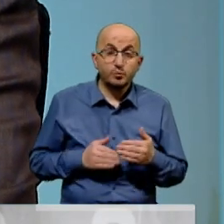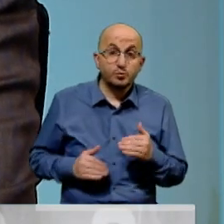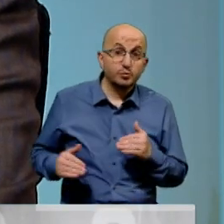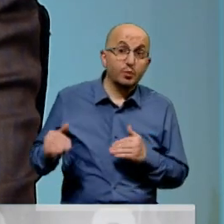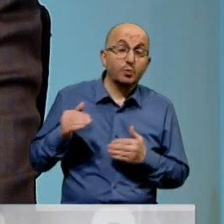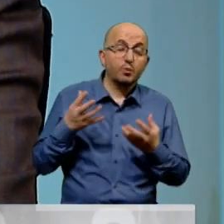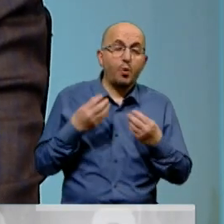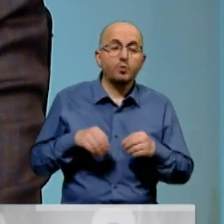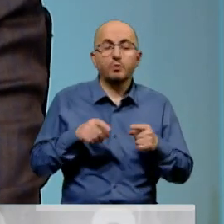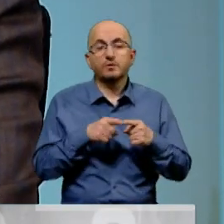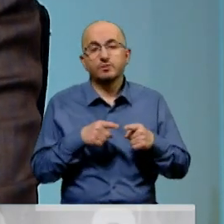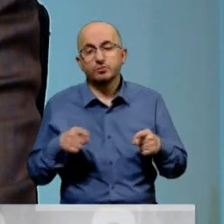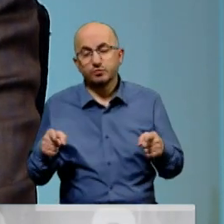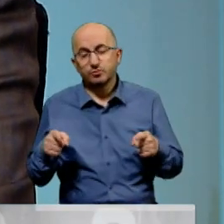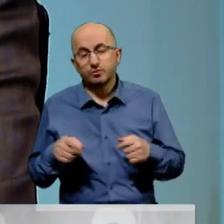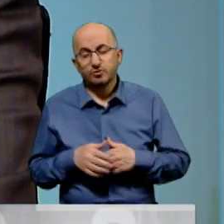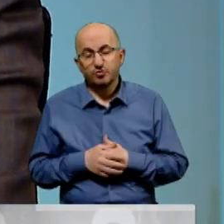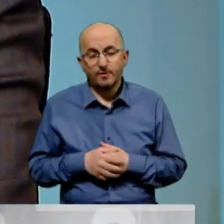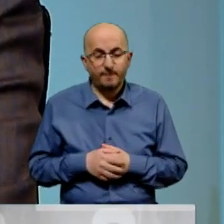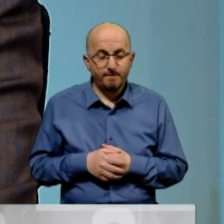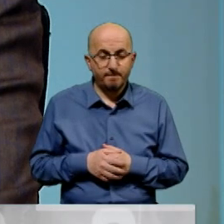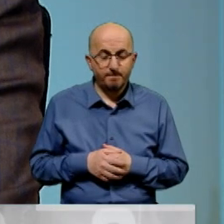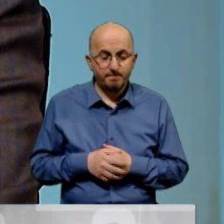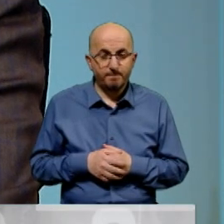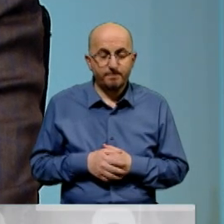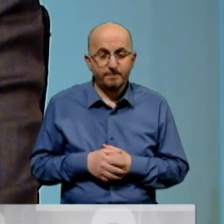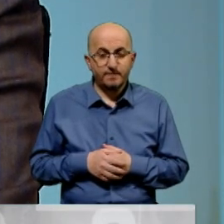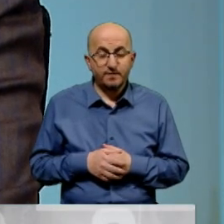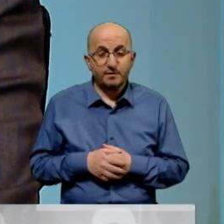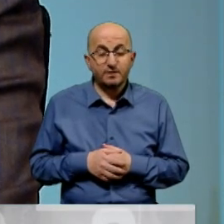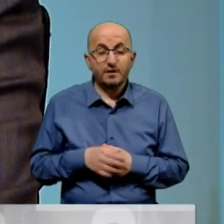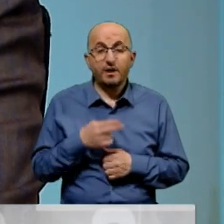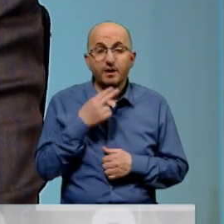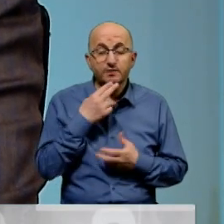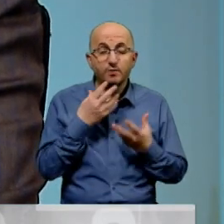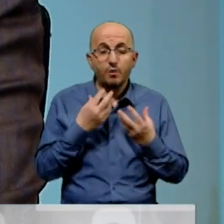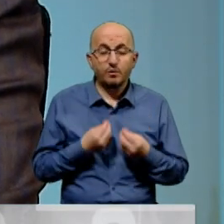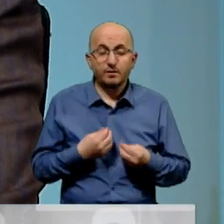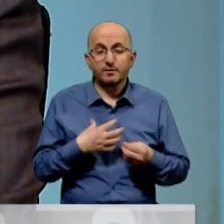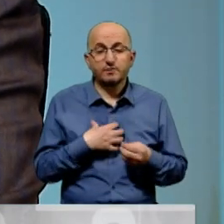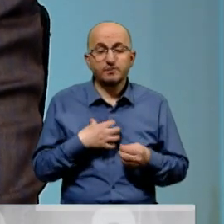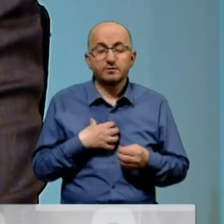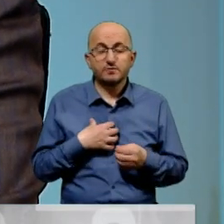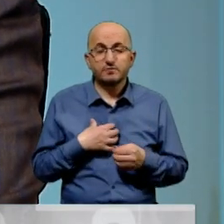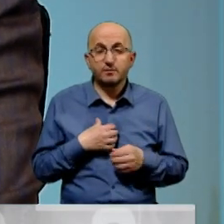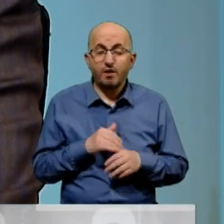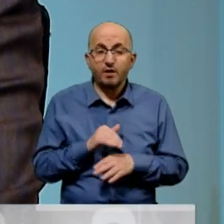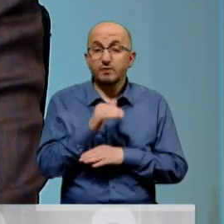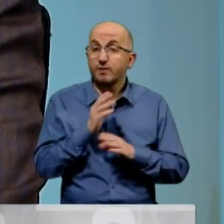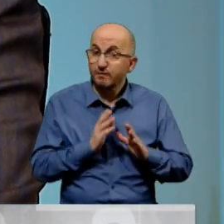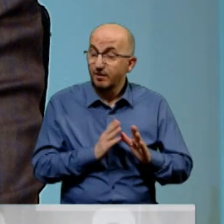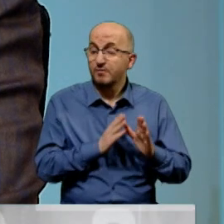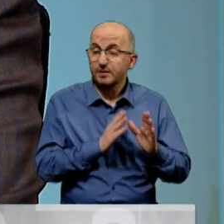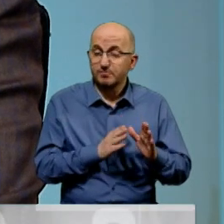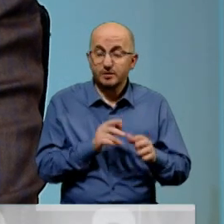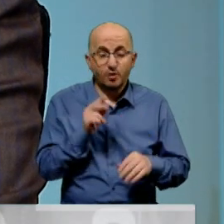müddetçe diyelim biyolojik altını çizelim kadın olarak kendisini lanse etmesi ve